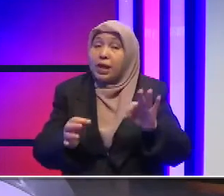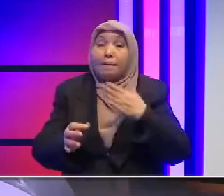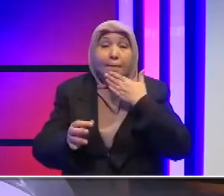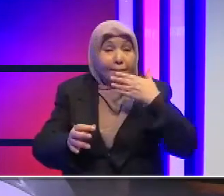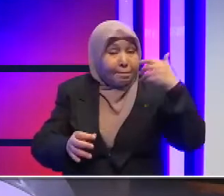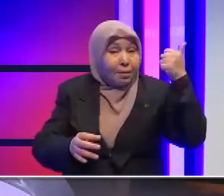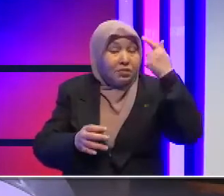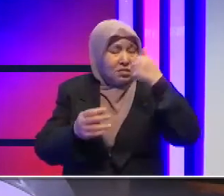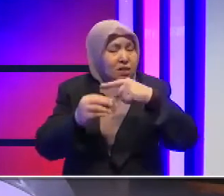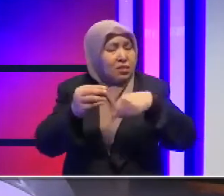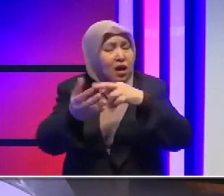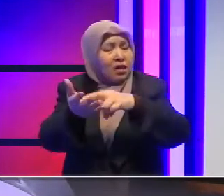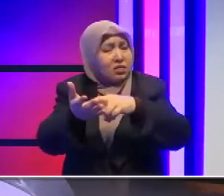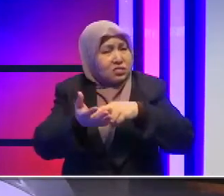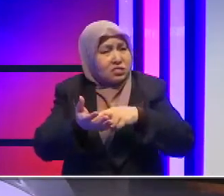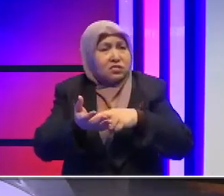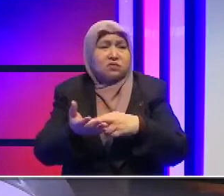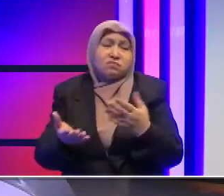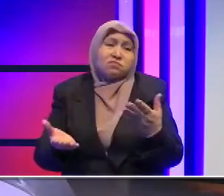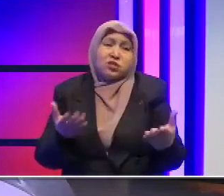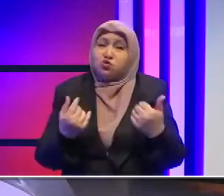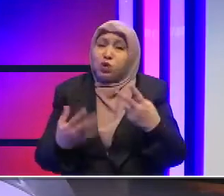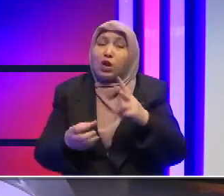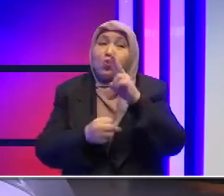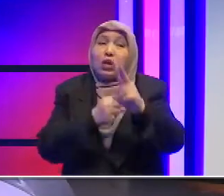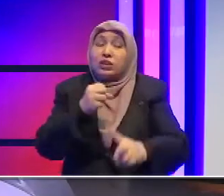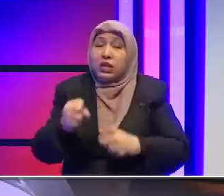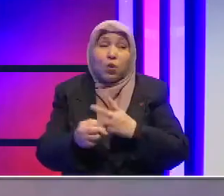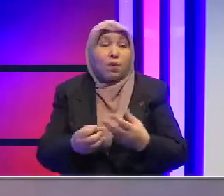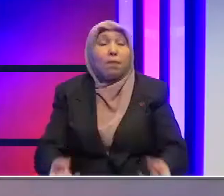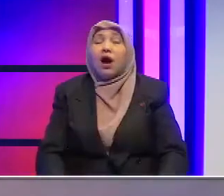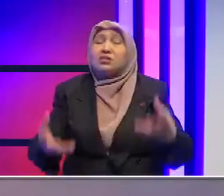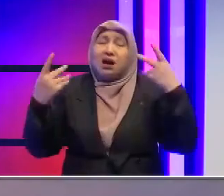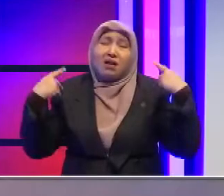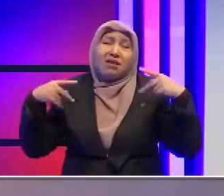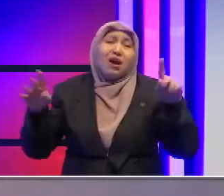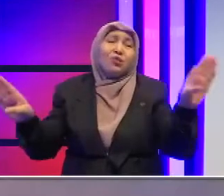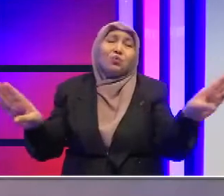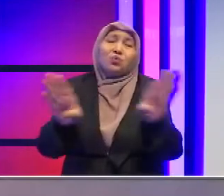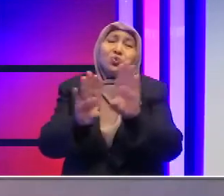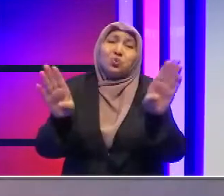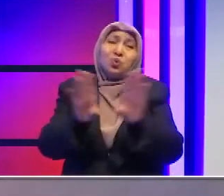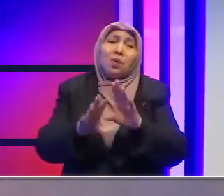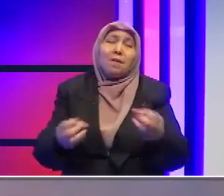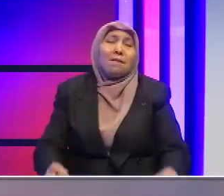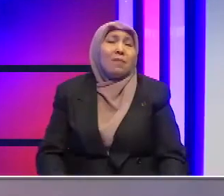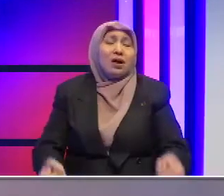berkaitan dengan rezeki. Tuan-tuan mungkin cakap dah 2 tahun saatnya banyak kedai tutup, banyak isu-isu